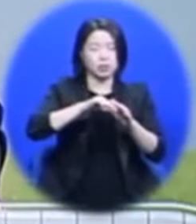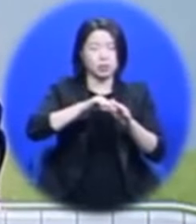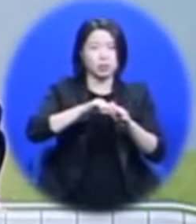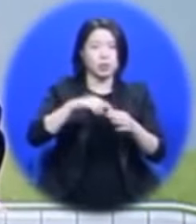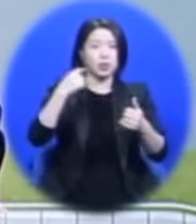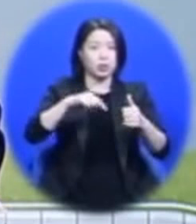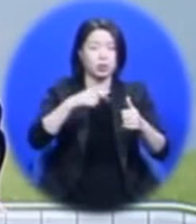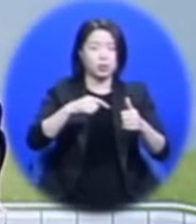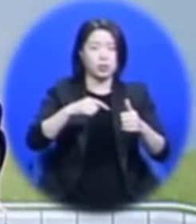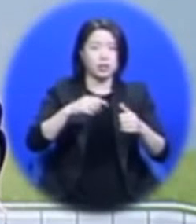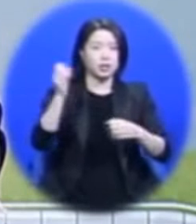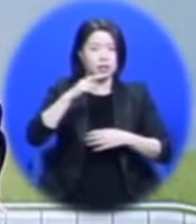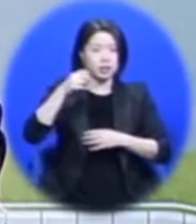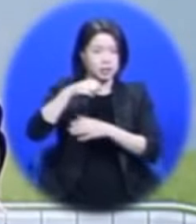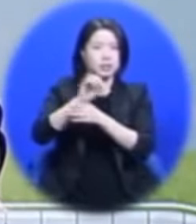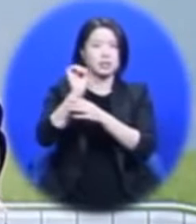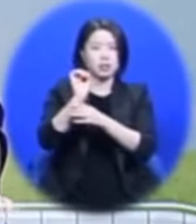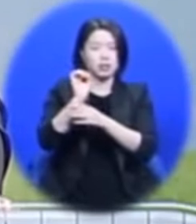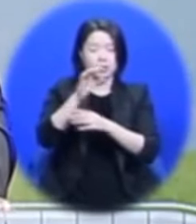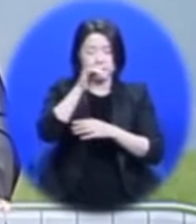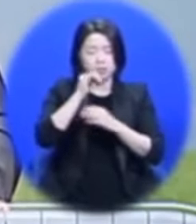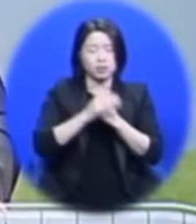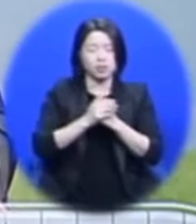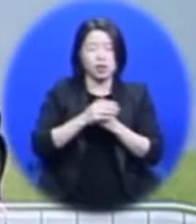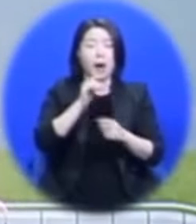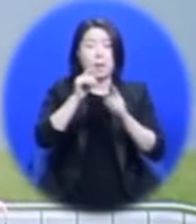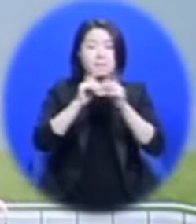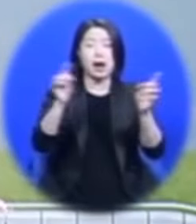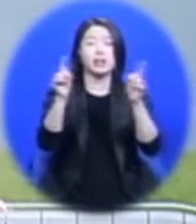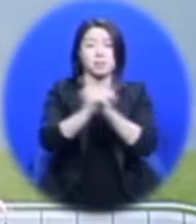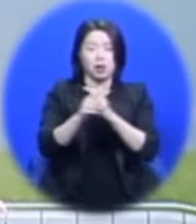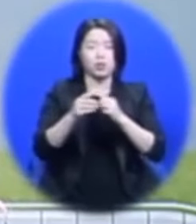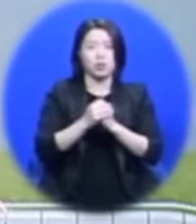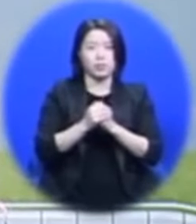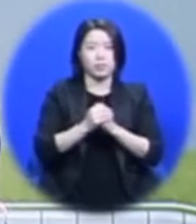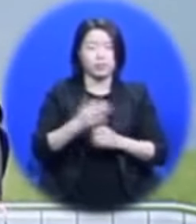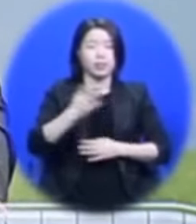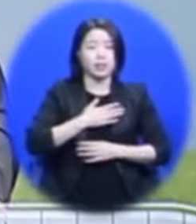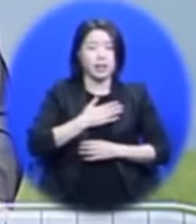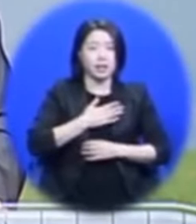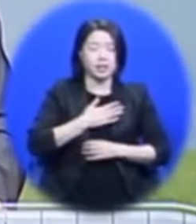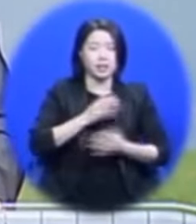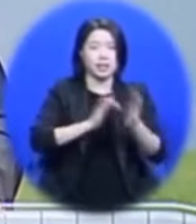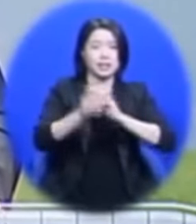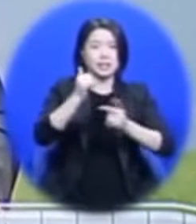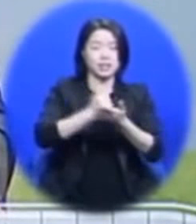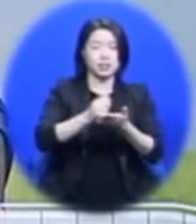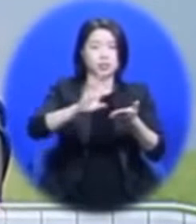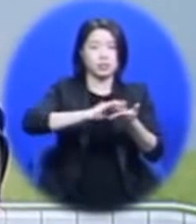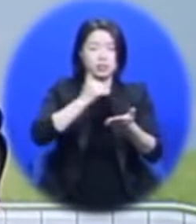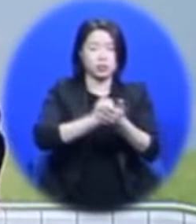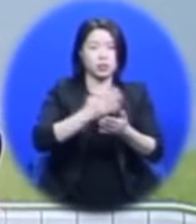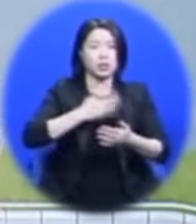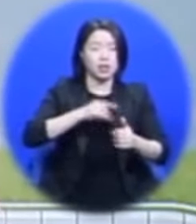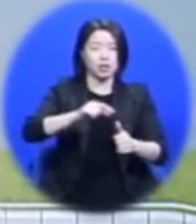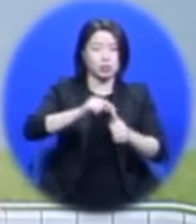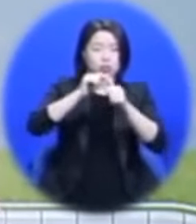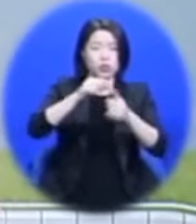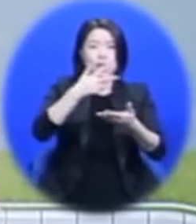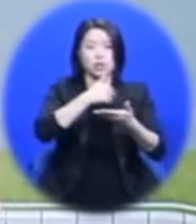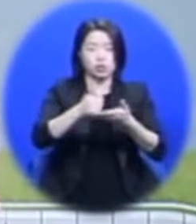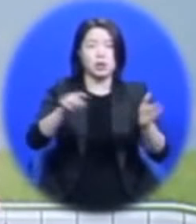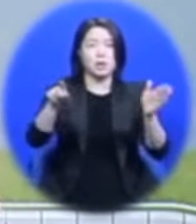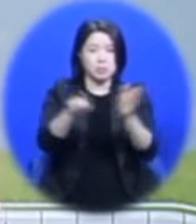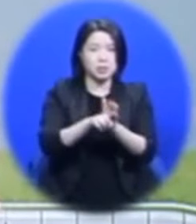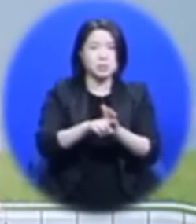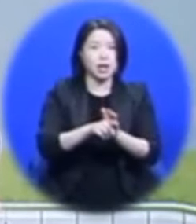고개를 쳐들었다. 그래서 말을 바꾸었다. 나는 예수 그리스도를 내 구주와 주님으로